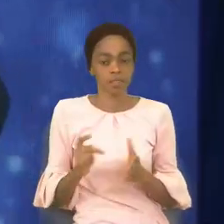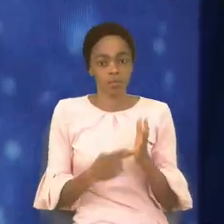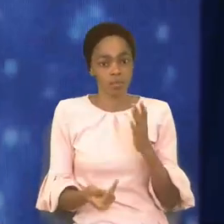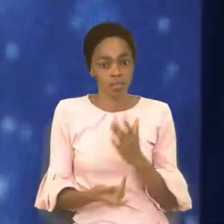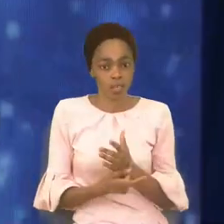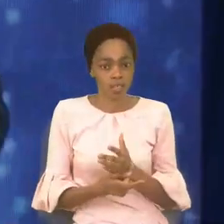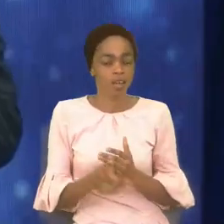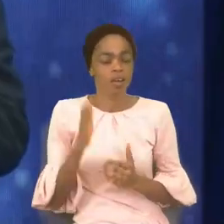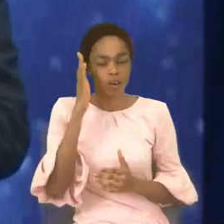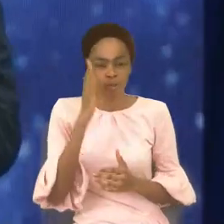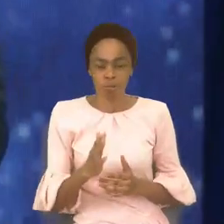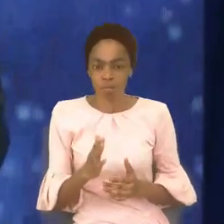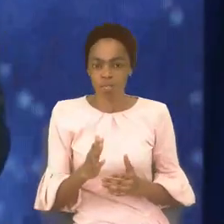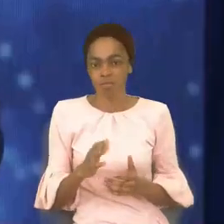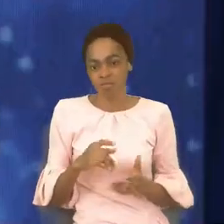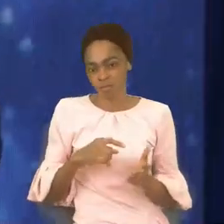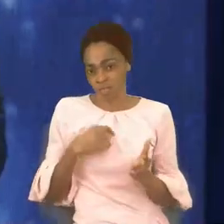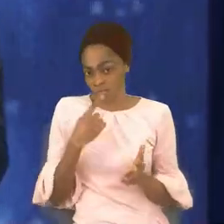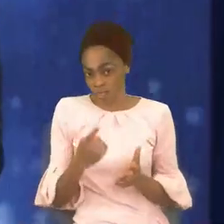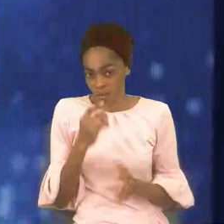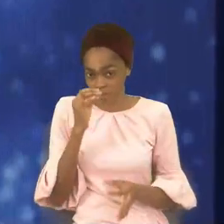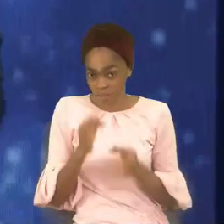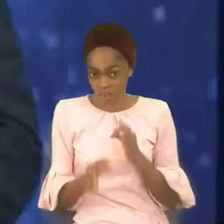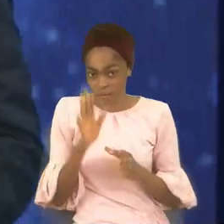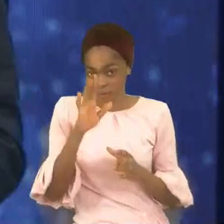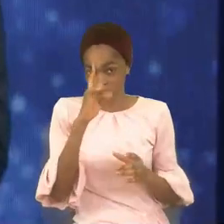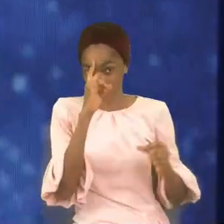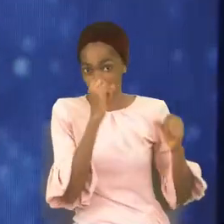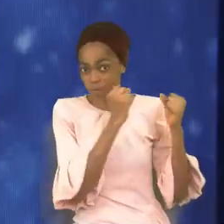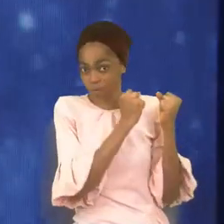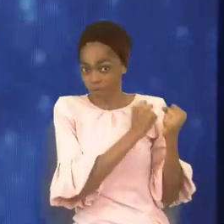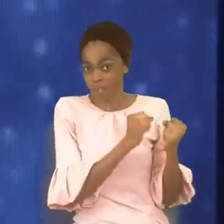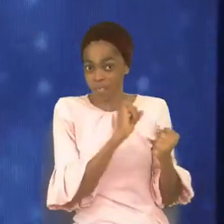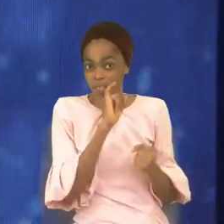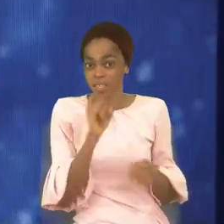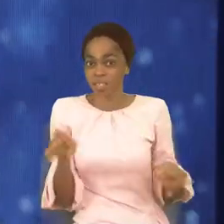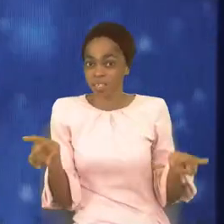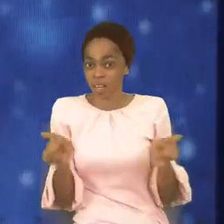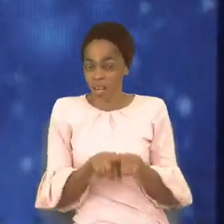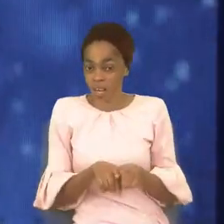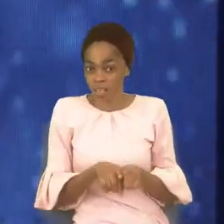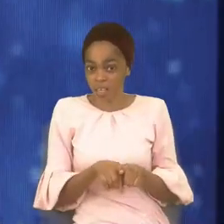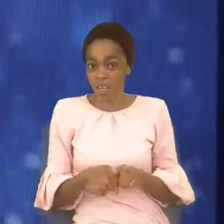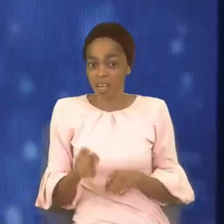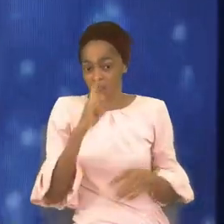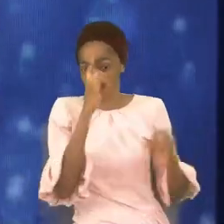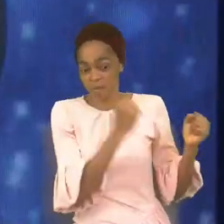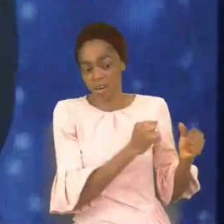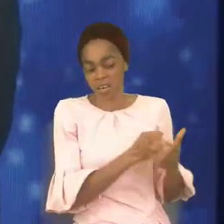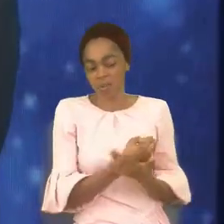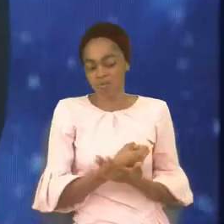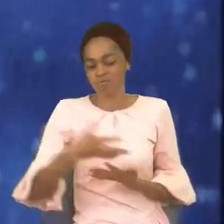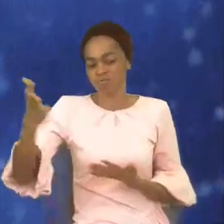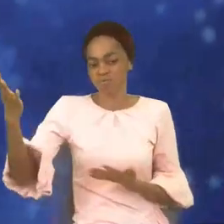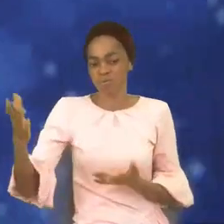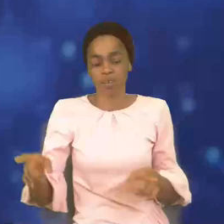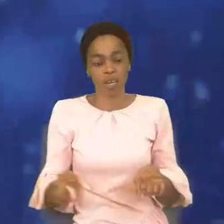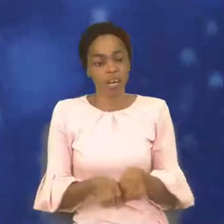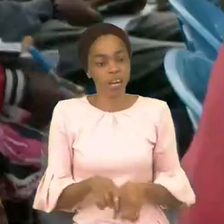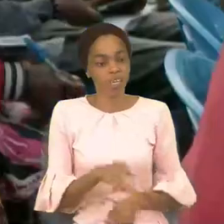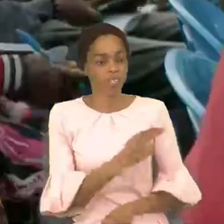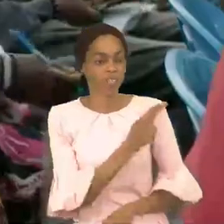vont vraiment dire, montrer si votre foi est comme